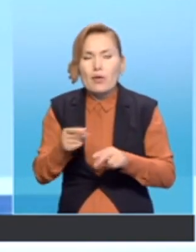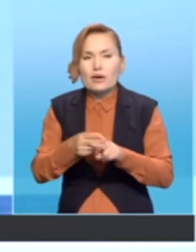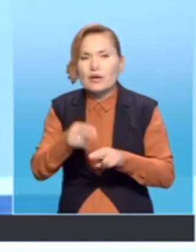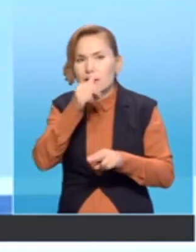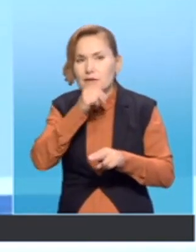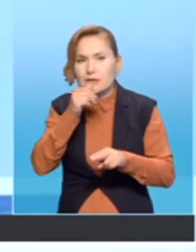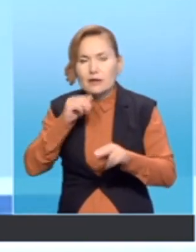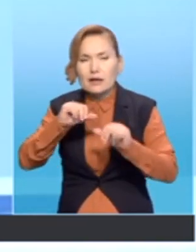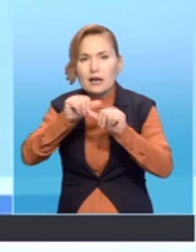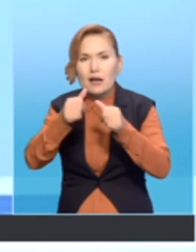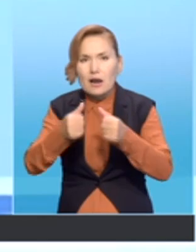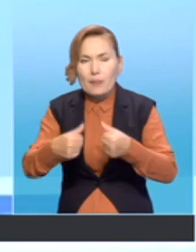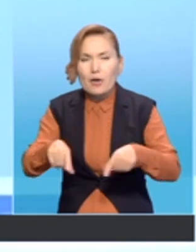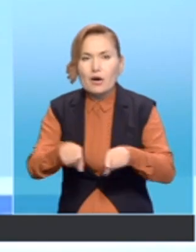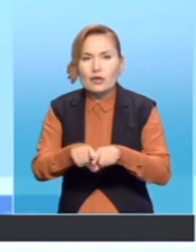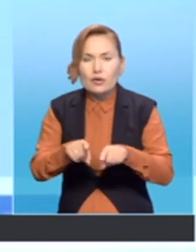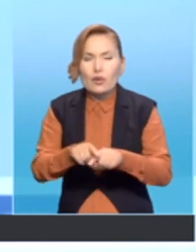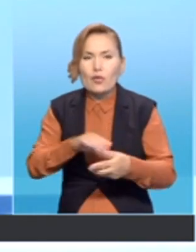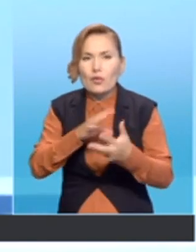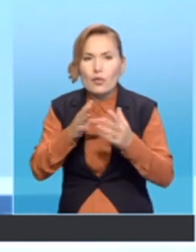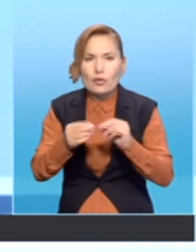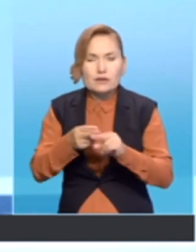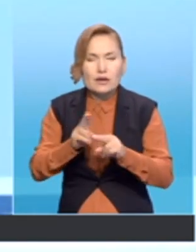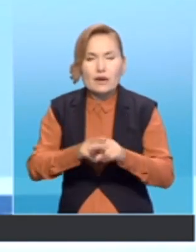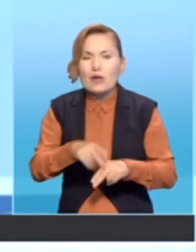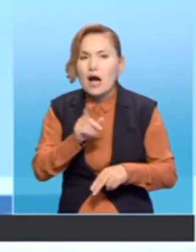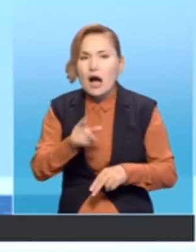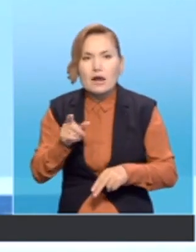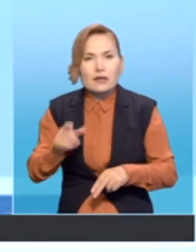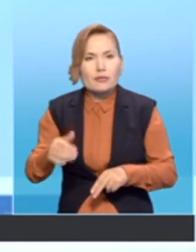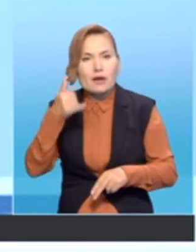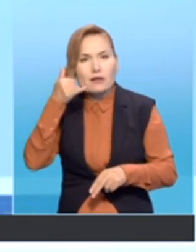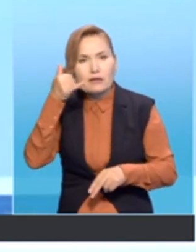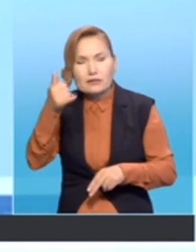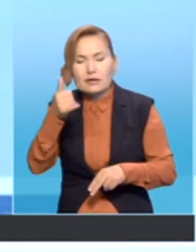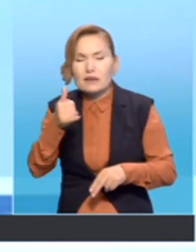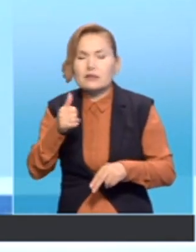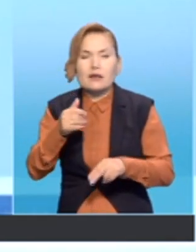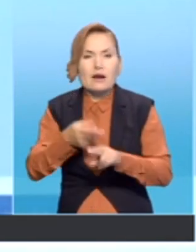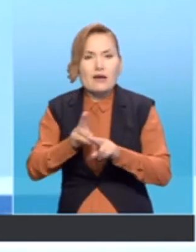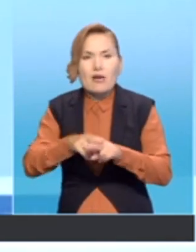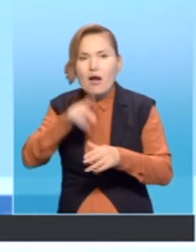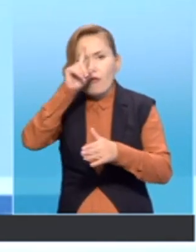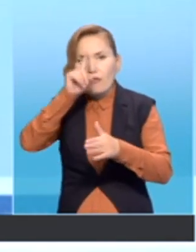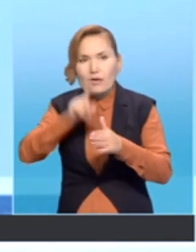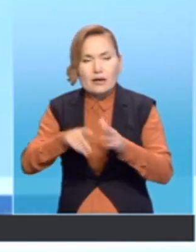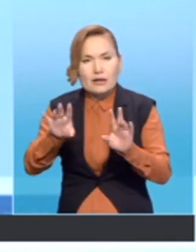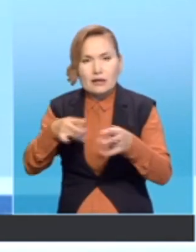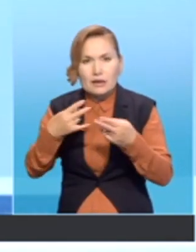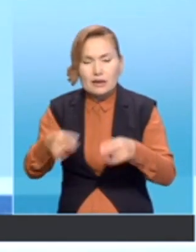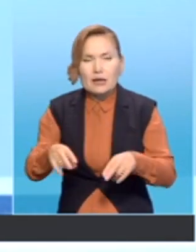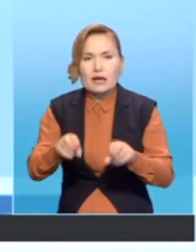немесе қарыз толтыру нұсқауларына еш уақытта құлақ аспаған жөн. Құқық қорғау органдары телефон арқылы арнайы операция жасамайды.